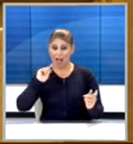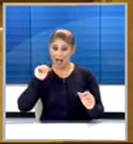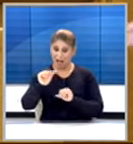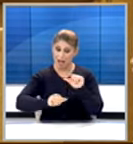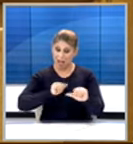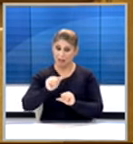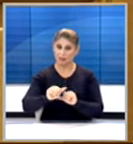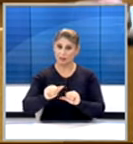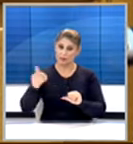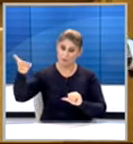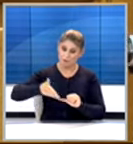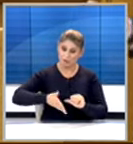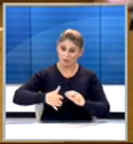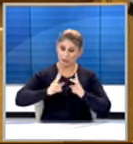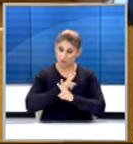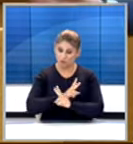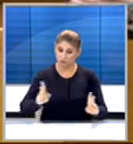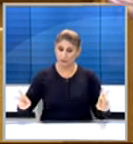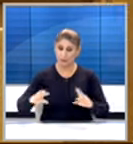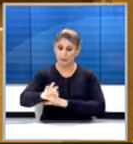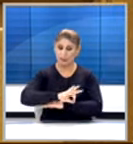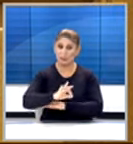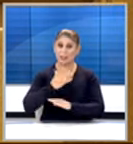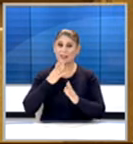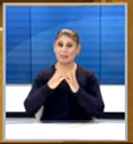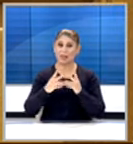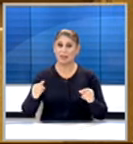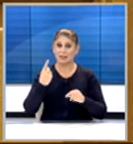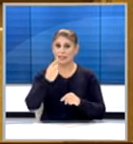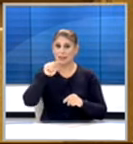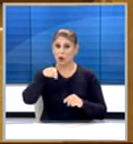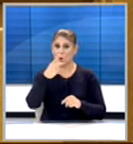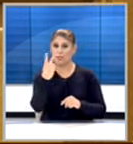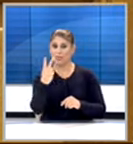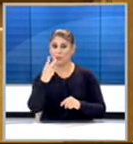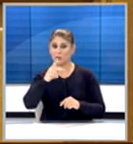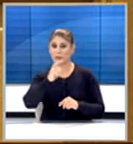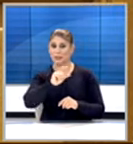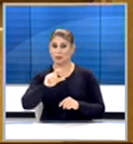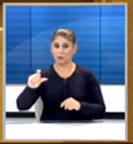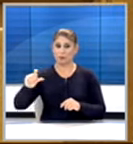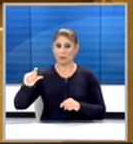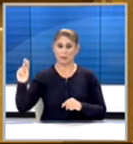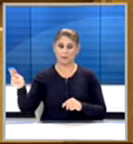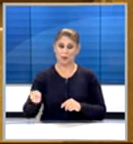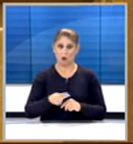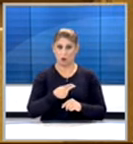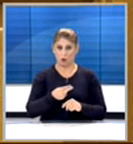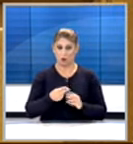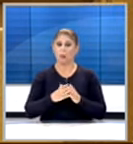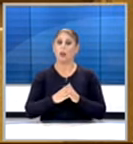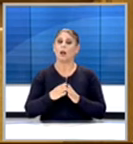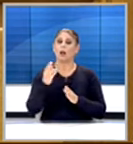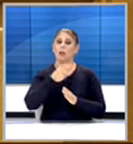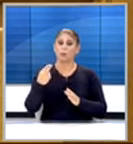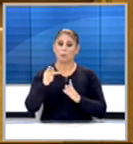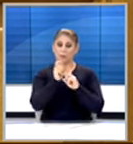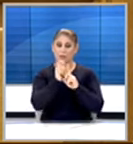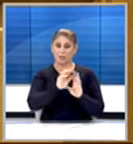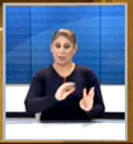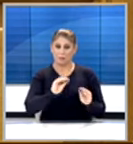φέρτε διαφάνεια κάντε σχεδιασμό διότι θα χάσετε 1,2 δς εκατομμύρια ευρώ για την ψηφιακή